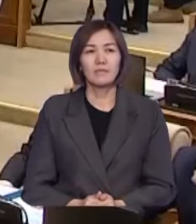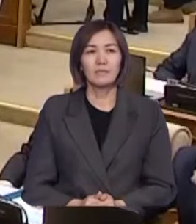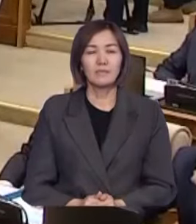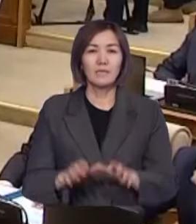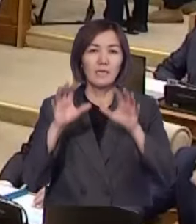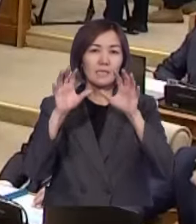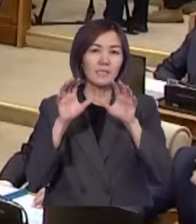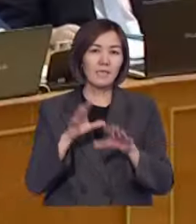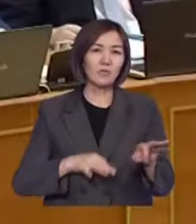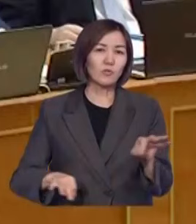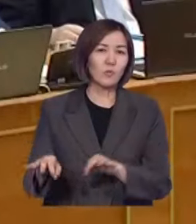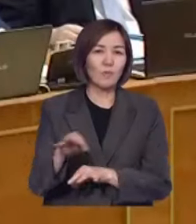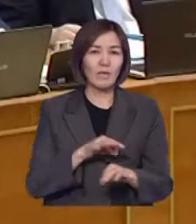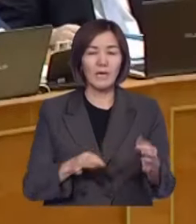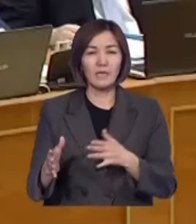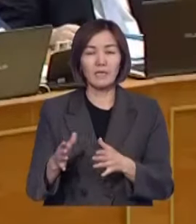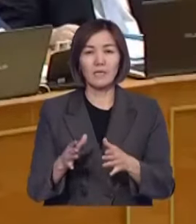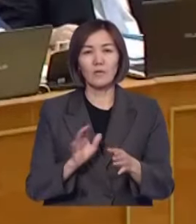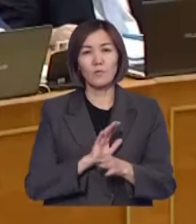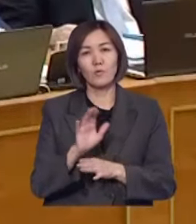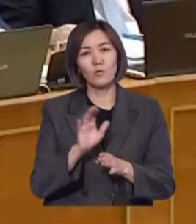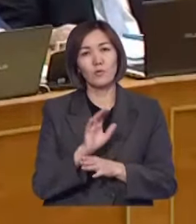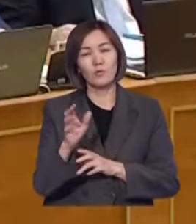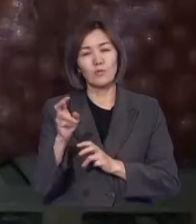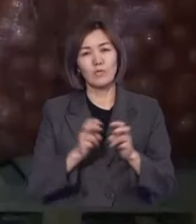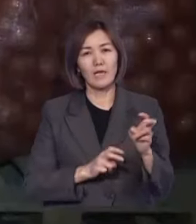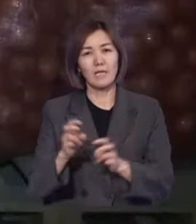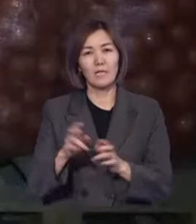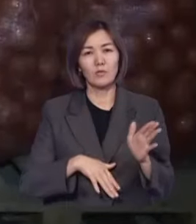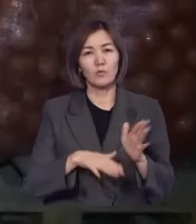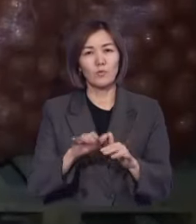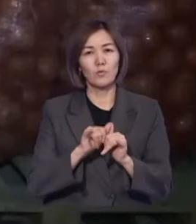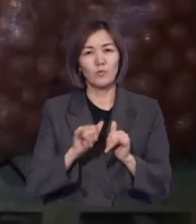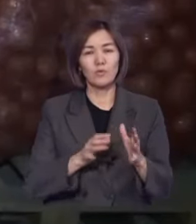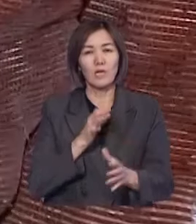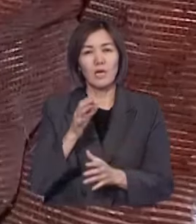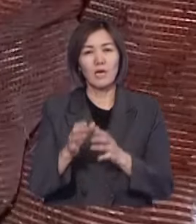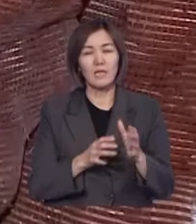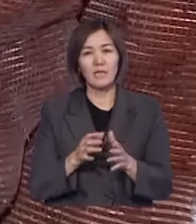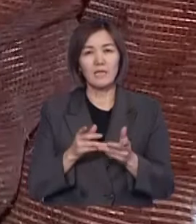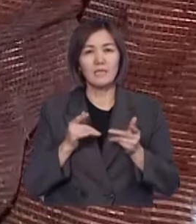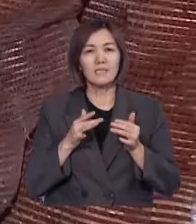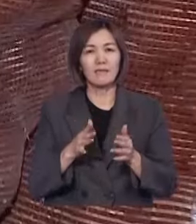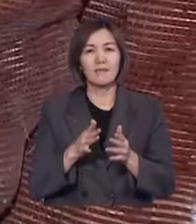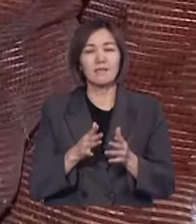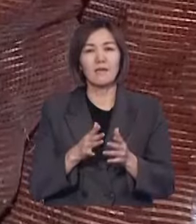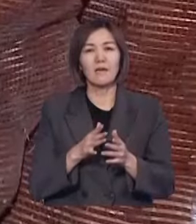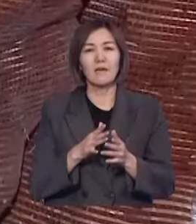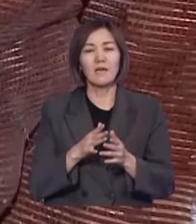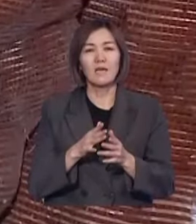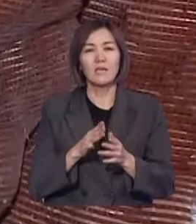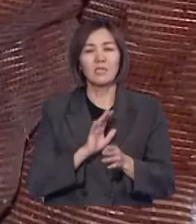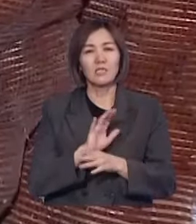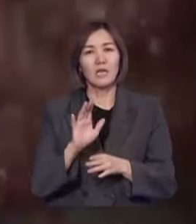Заң жобалары органикалық өнімдерді өндіру және оның айналымын жетілдіріп, оны халықаралық стандарттарға шығару мақсатында